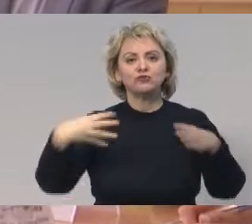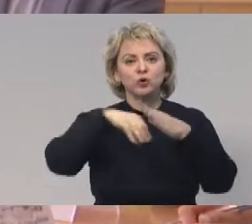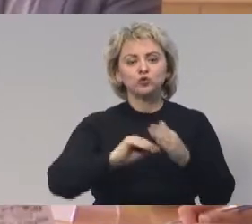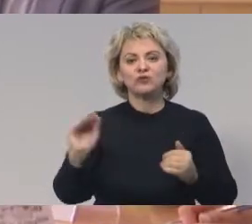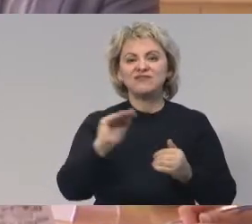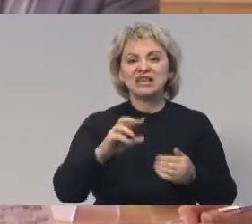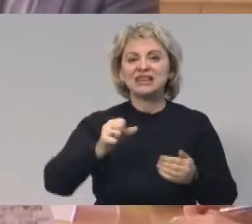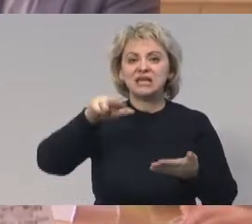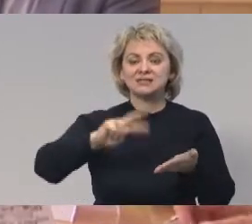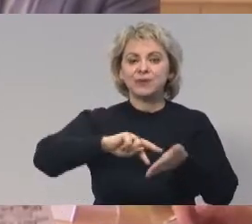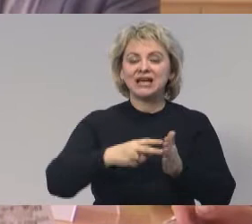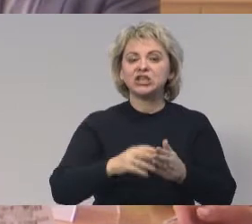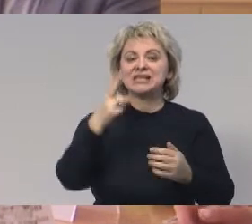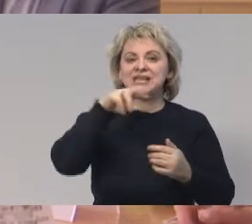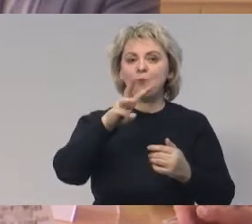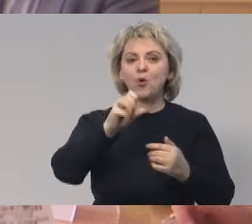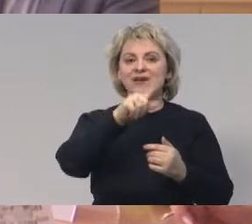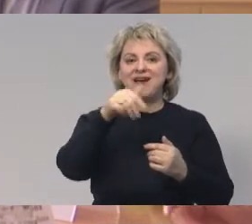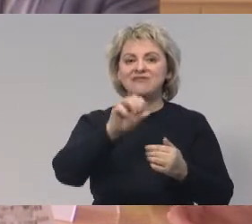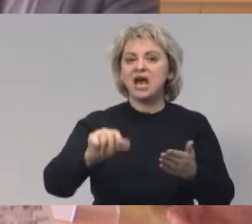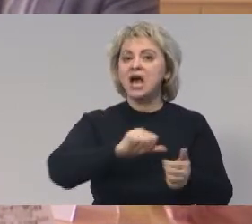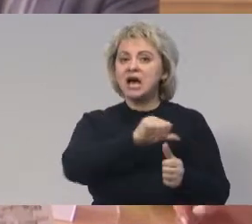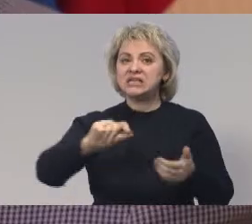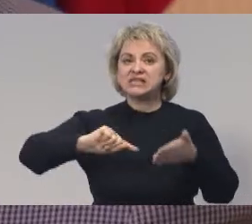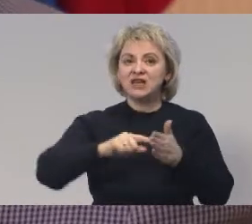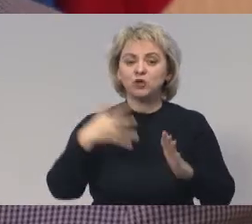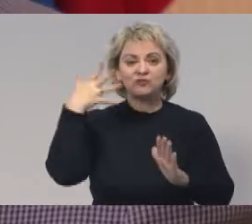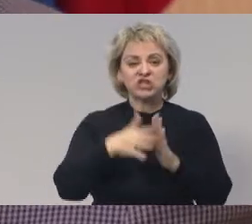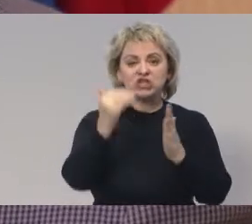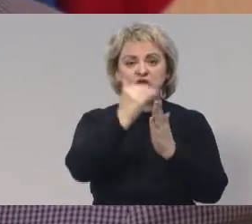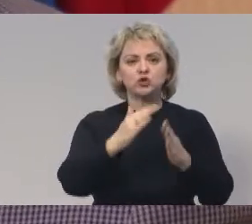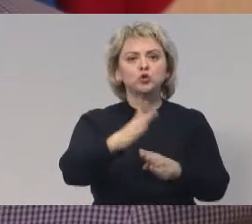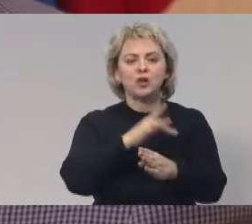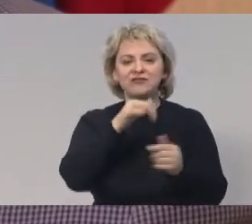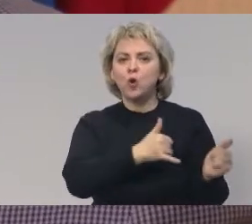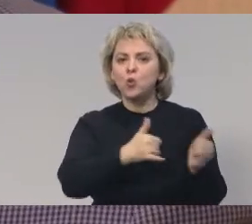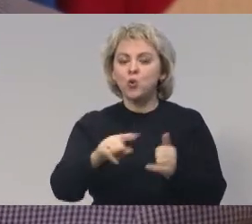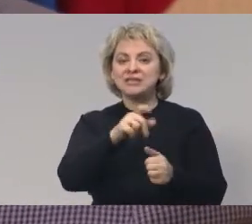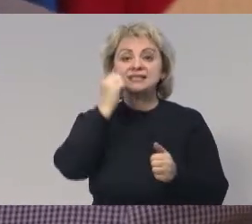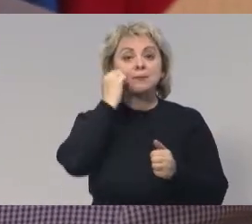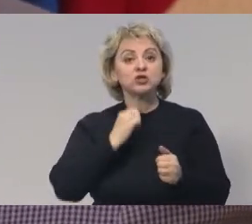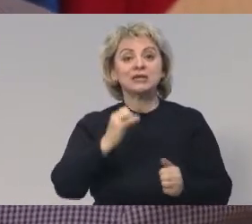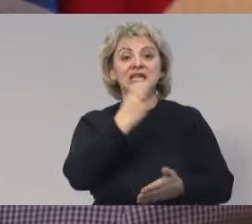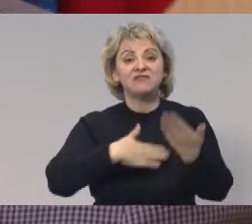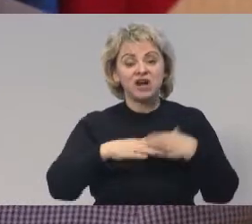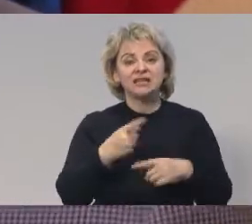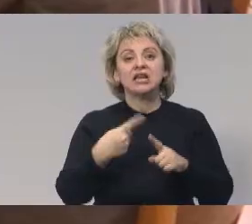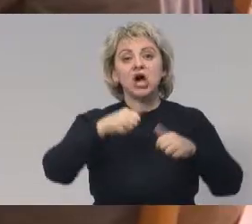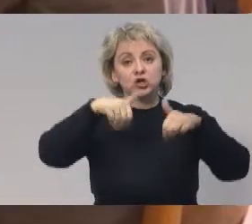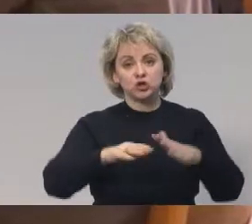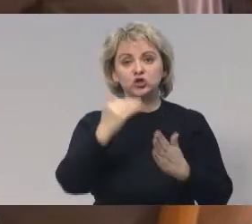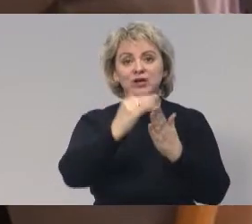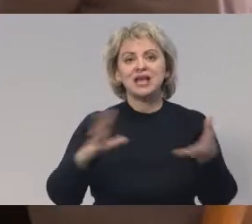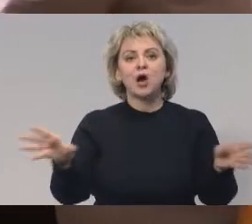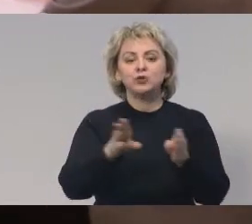включенный в федеральный нацпроект «Демография». Основная цель – внедрить систему долговременного ухода за пожилыми и инвалидами. Для решения